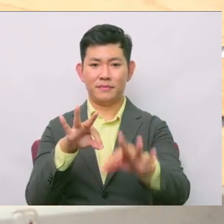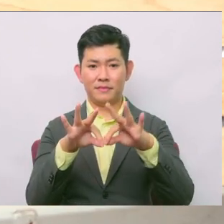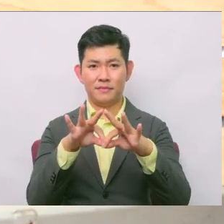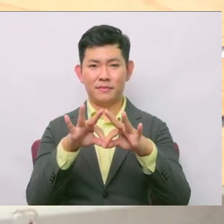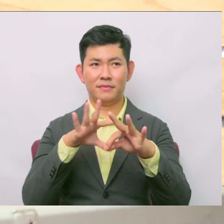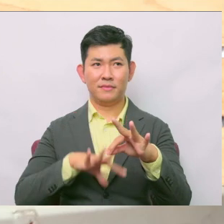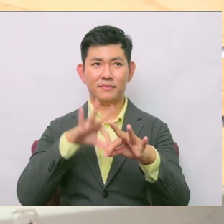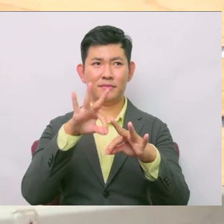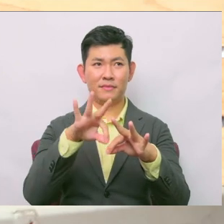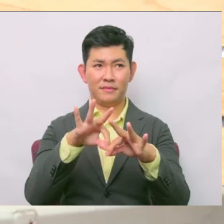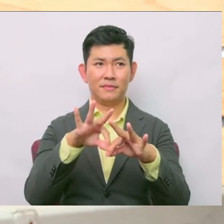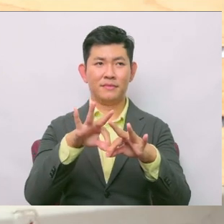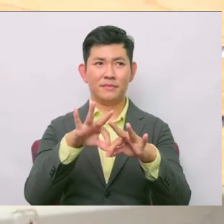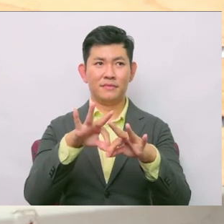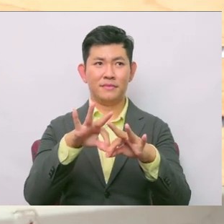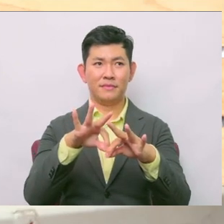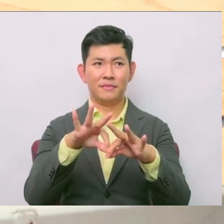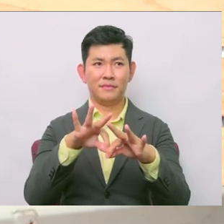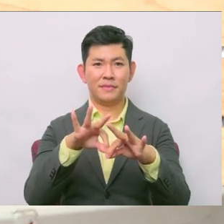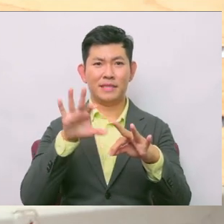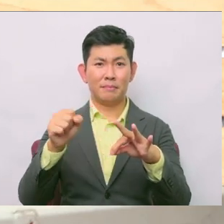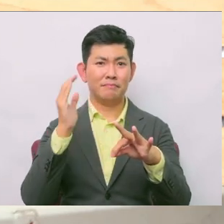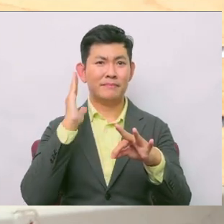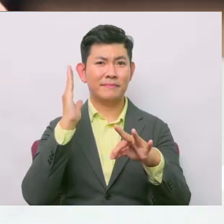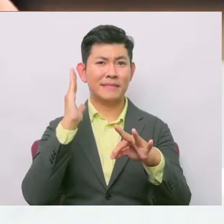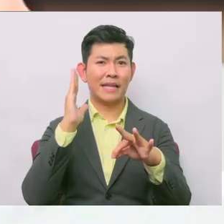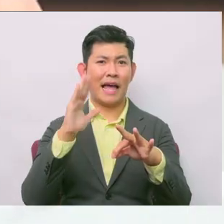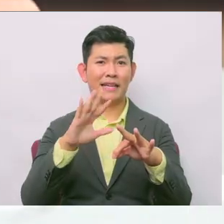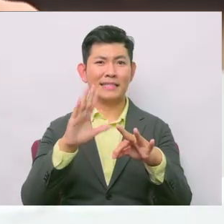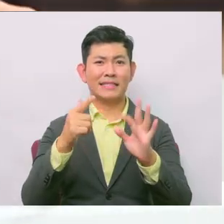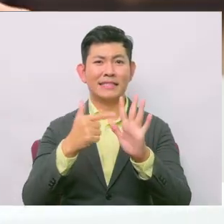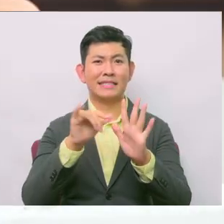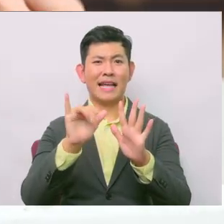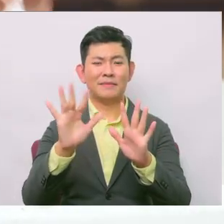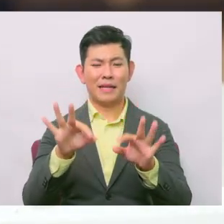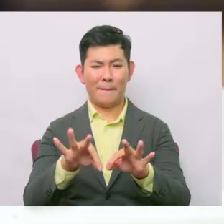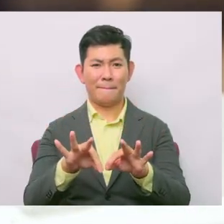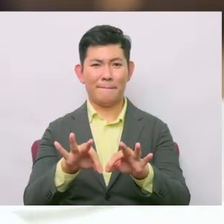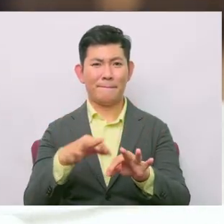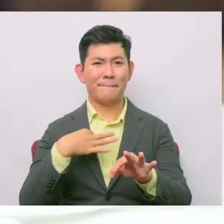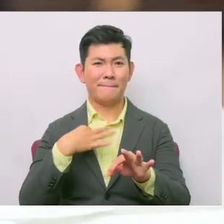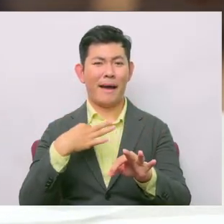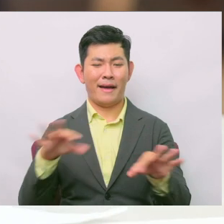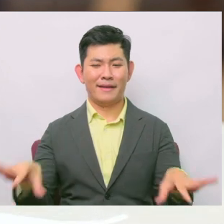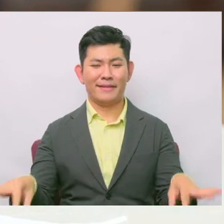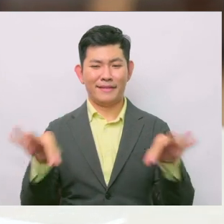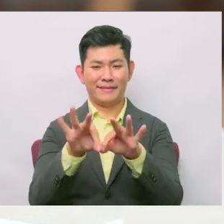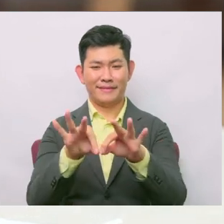คะ ใช่ค่ะจับ ไม่ใช่จับชายอื่น ชายอื่นนะคะจะมีให้จับยากนะคะเราจับชายผ้านะคะ